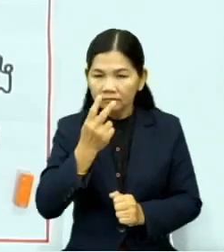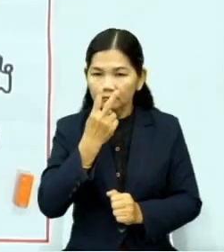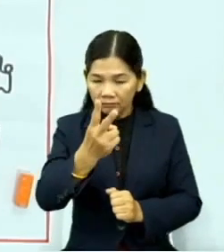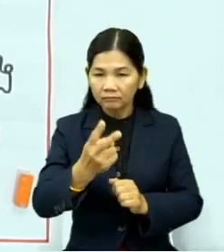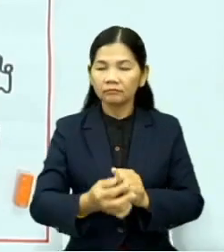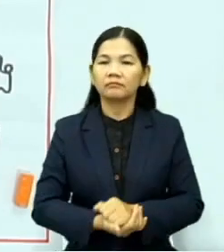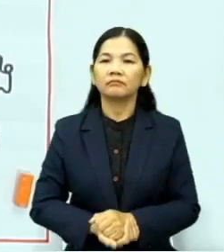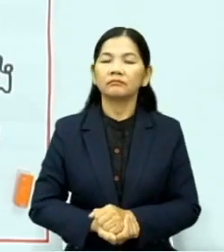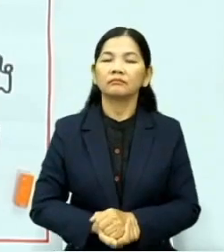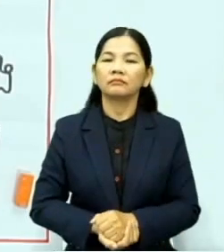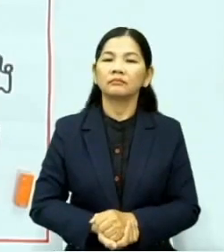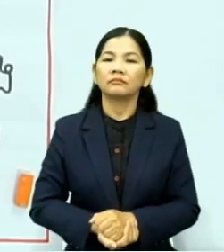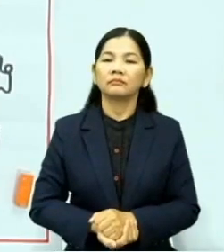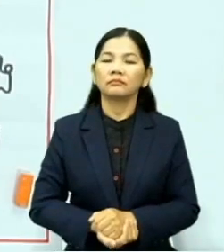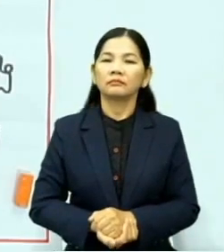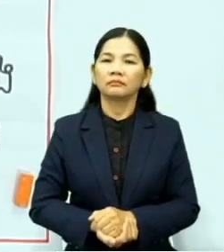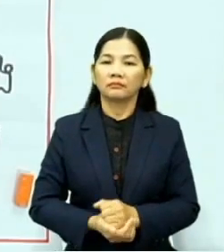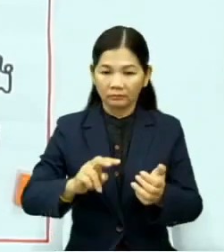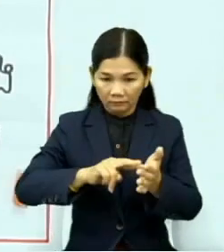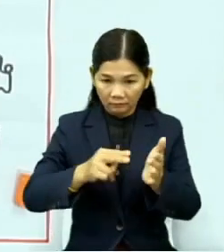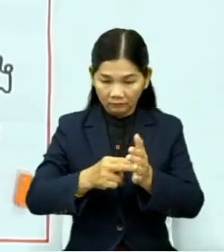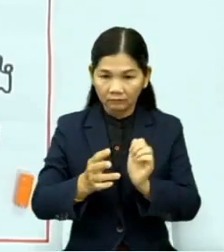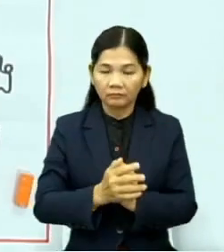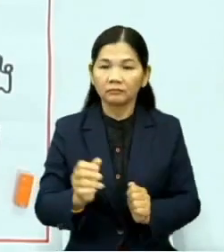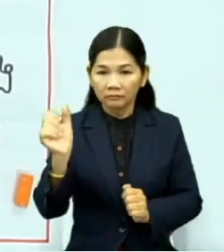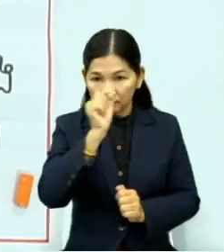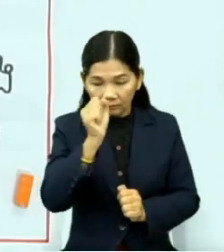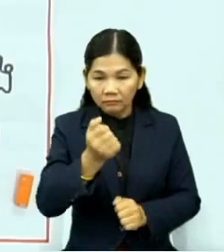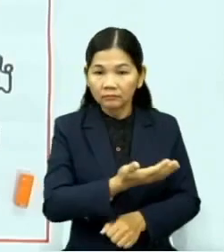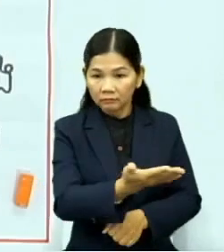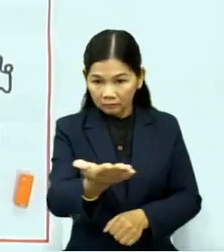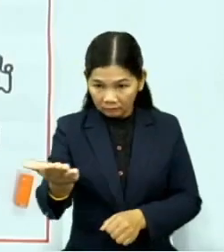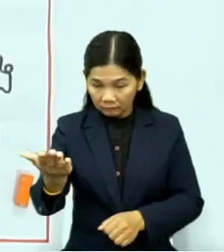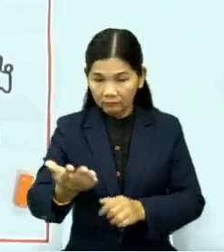ạc nế bằng tết mơ con chà à tặng lấy nơi vùng phêng à dài nó